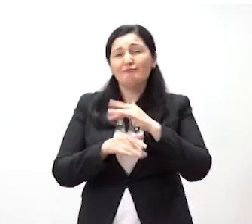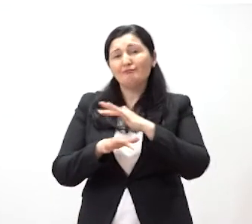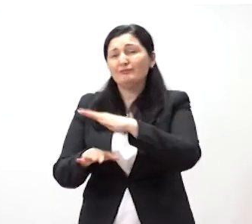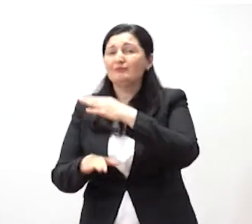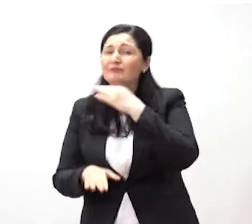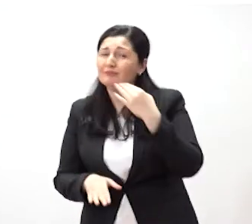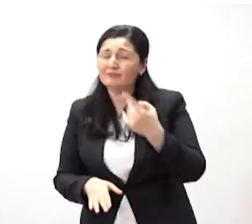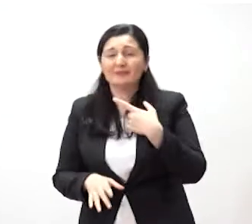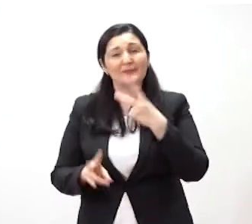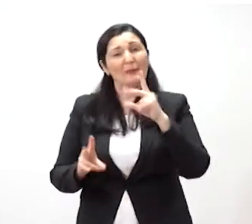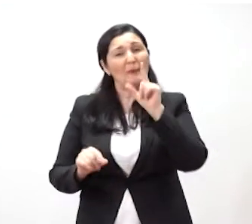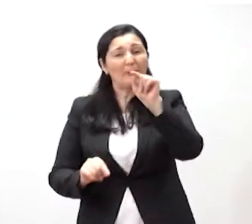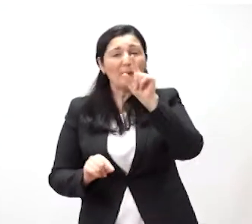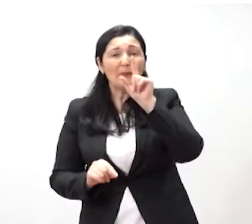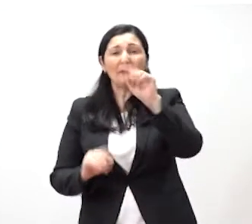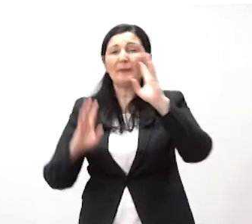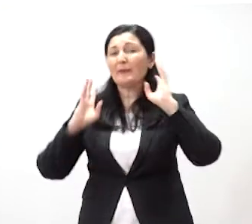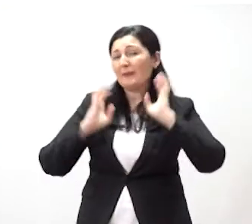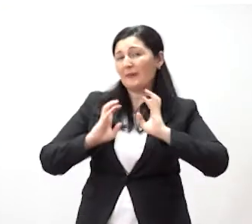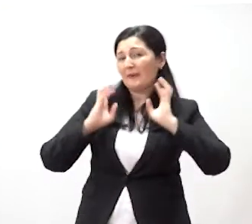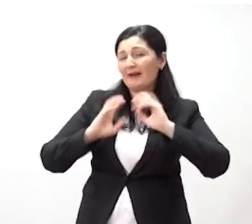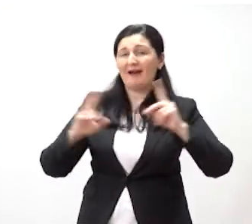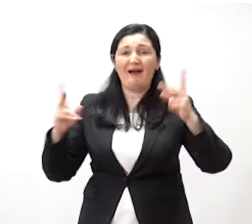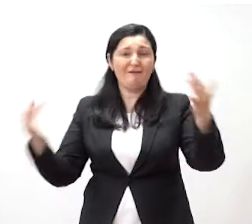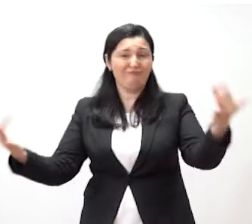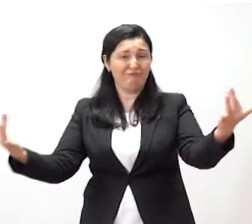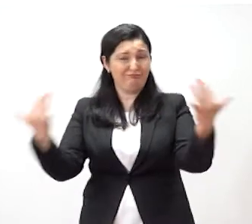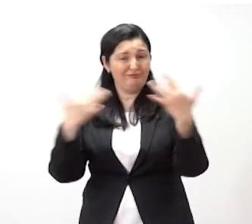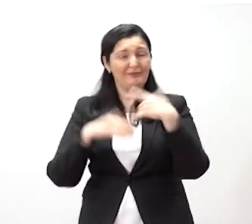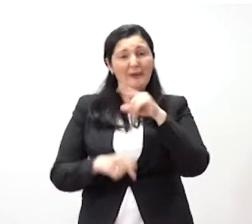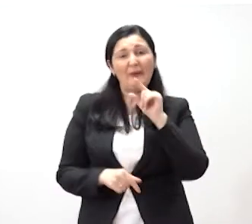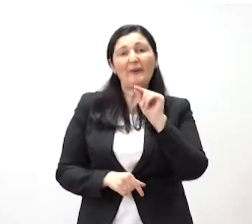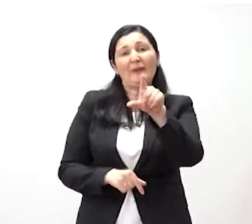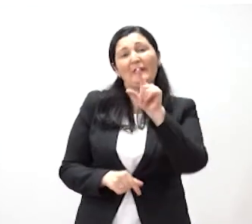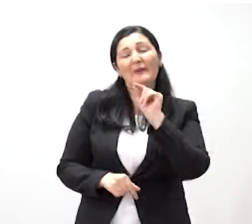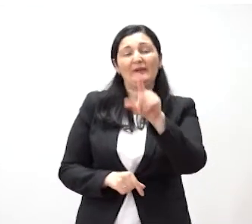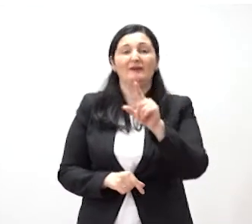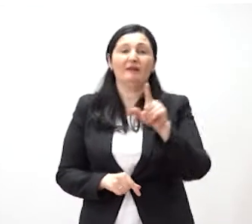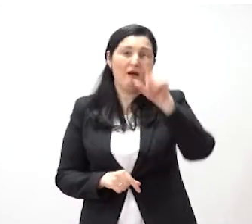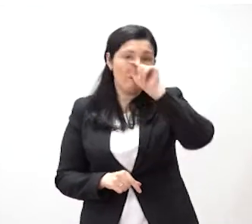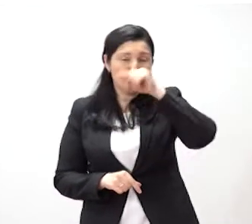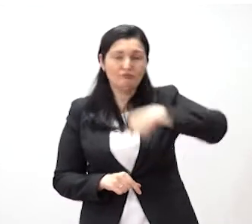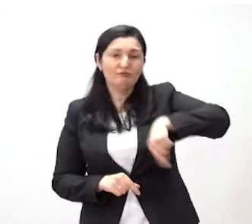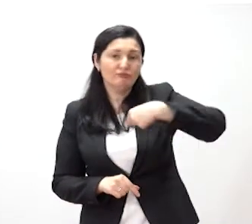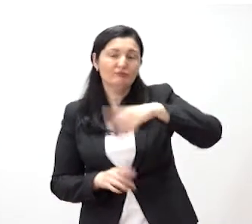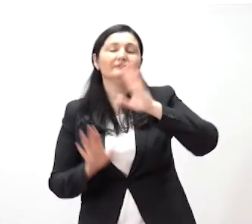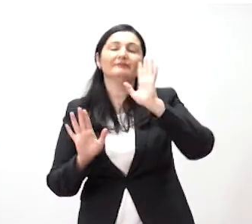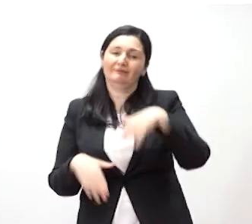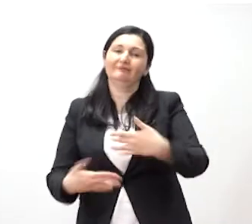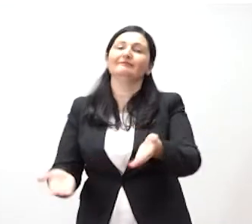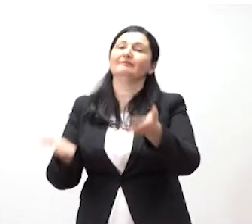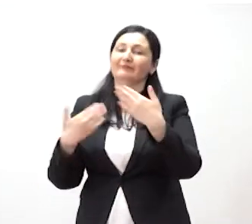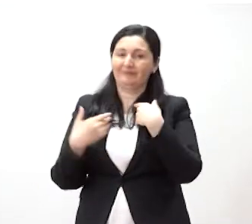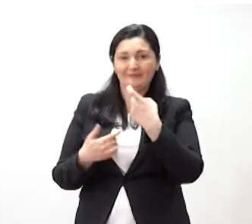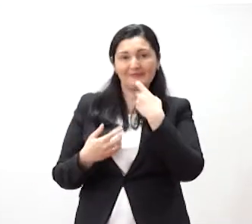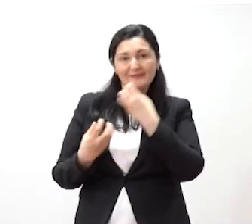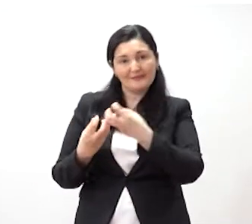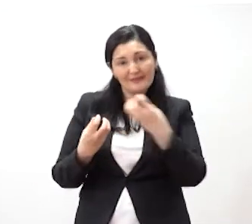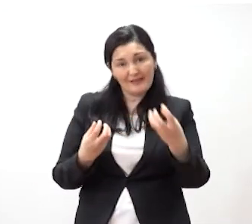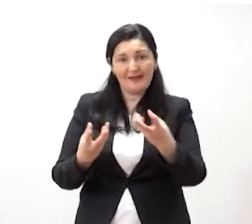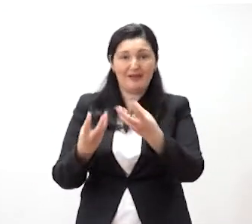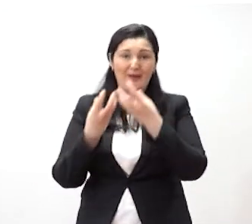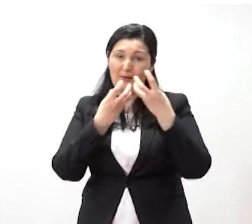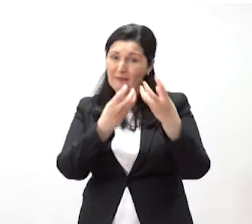бояд суруд хонам, ба сайру тамошо биравам. Мурғи марҷон гуфт: хуб шудааст. Вай ду